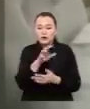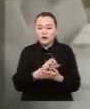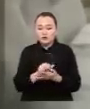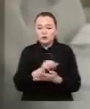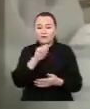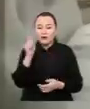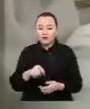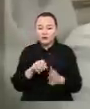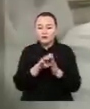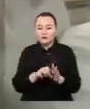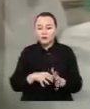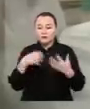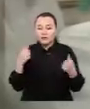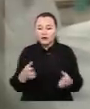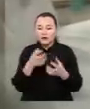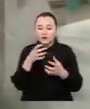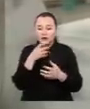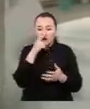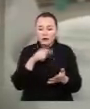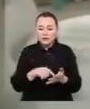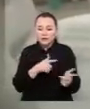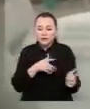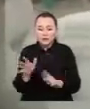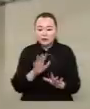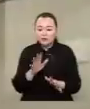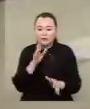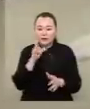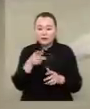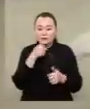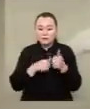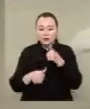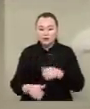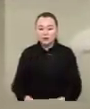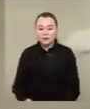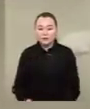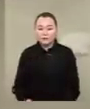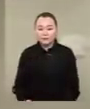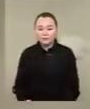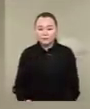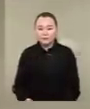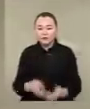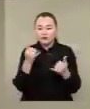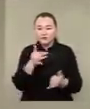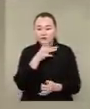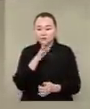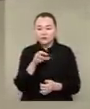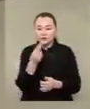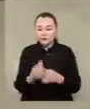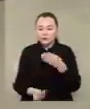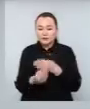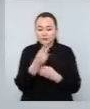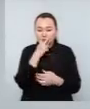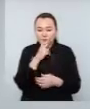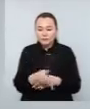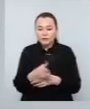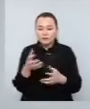войной система здравоохранения оказалась не готова к испытанию. Тем временем соцсети тронули